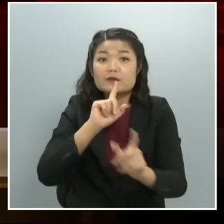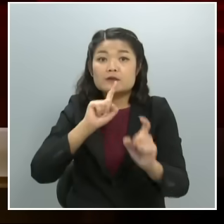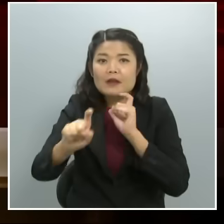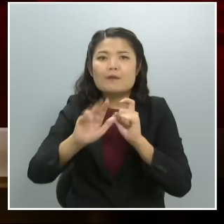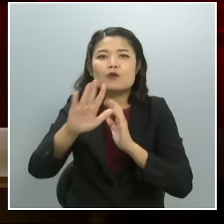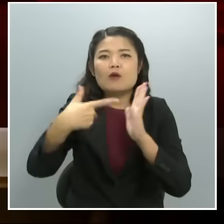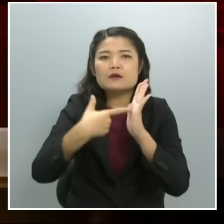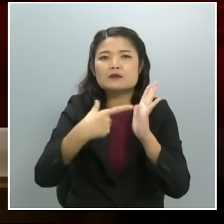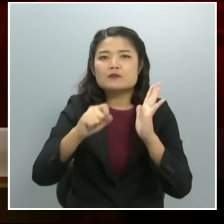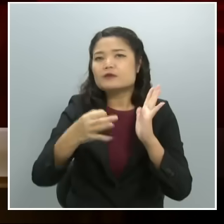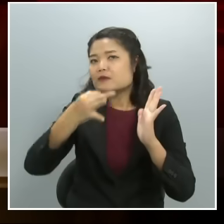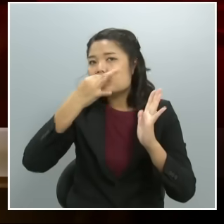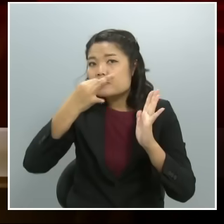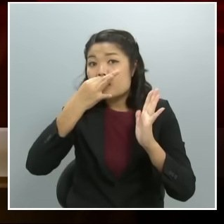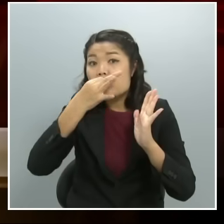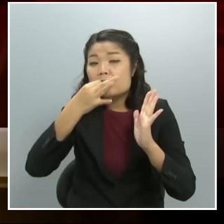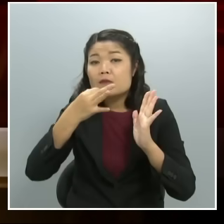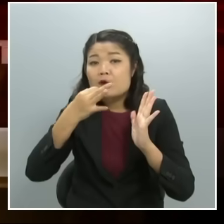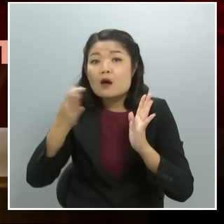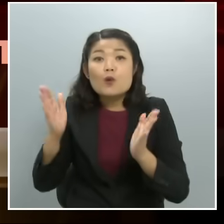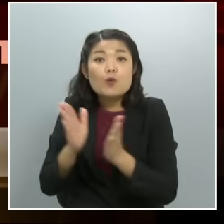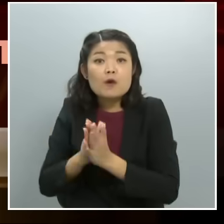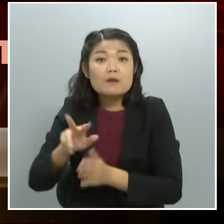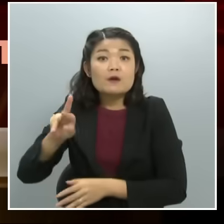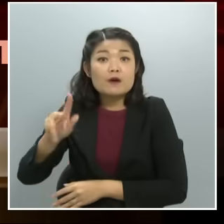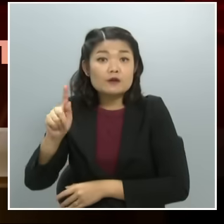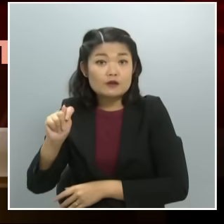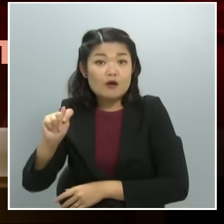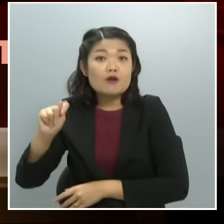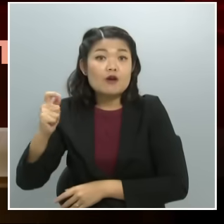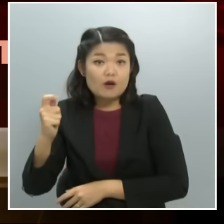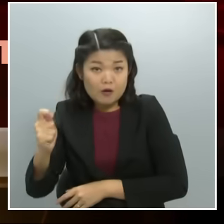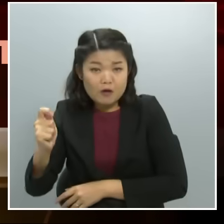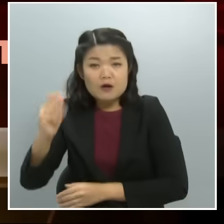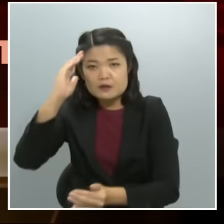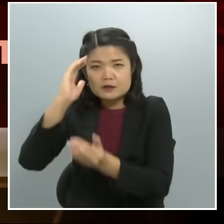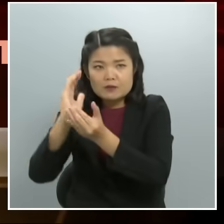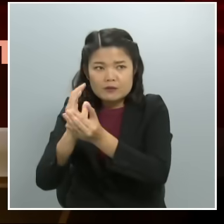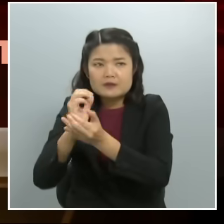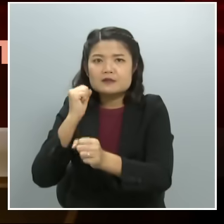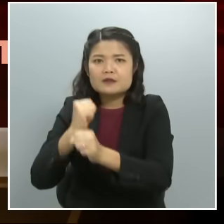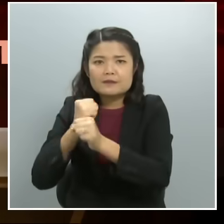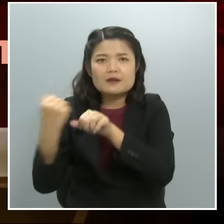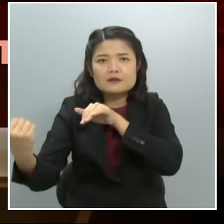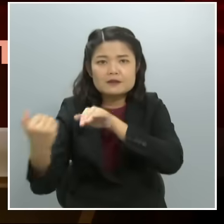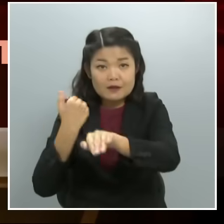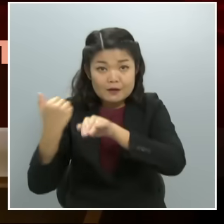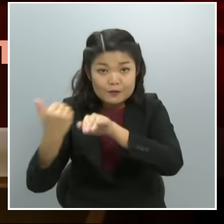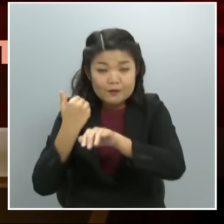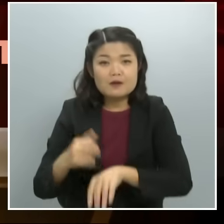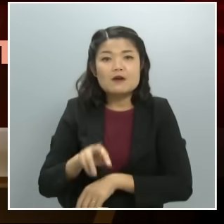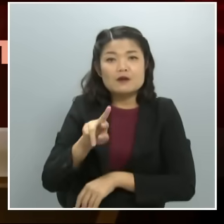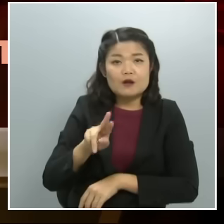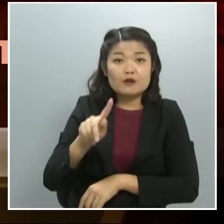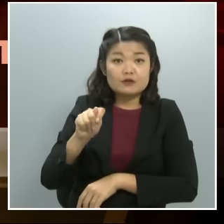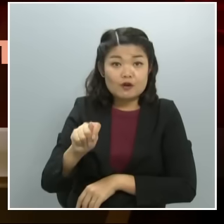ครพร้อมด้วยร้อยตำรวจเอกณัฐพลตำรวจสังกัดกองบังคับการตำรวจทางหลวงและร้อยตำรวจตรีสรรเ